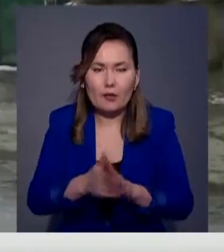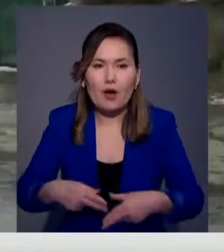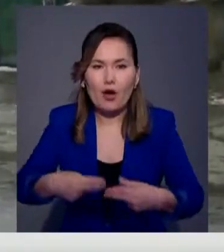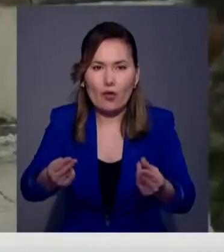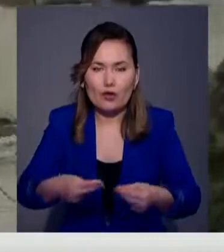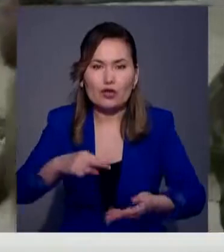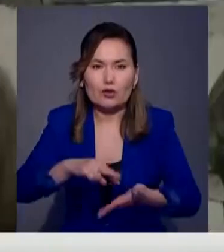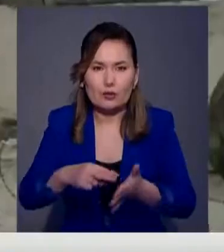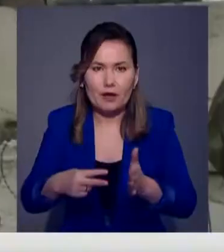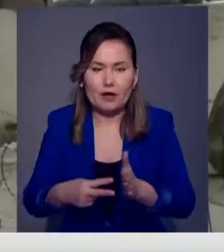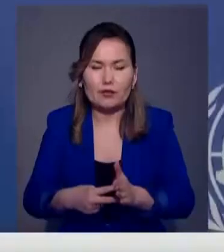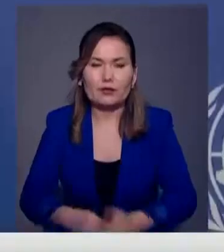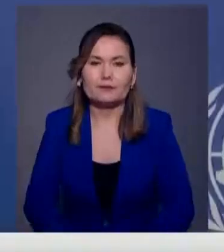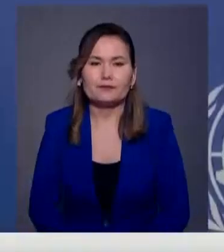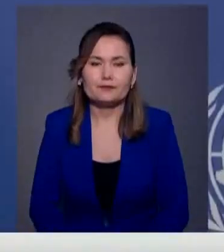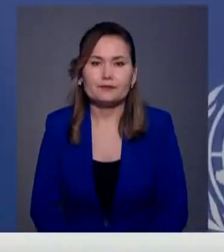қоюды жоспарлап отыр.